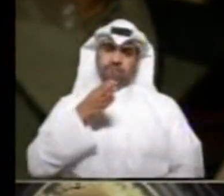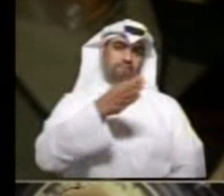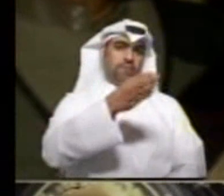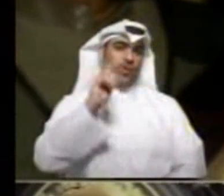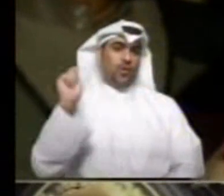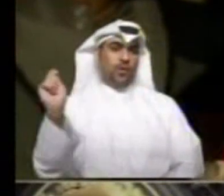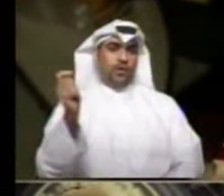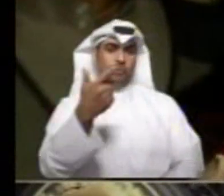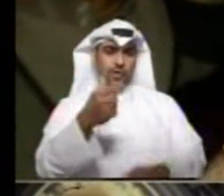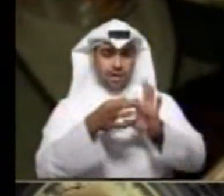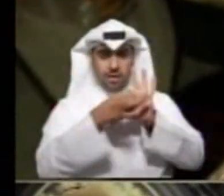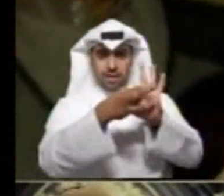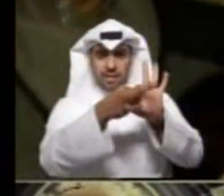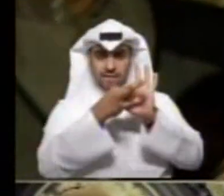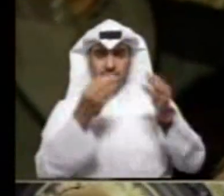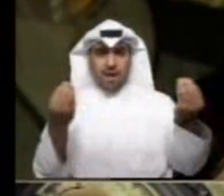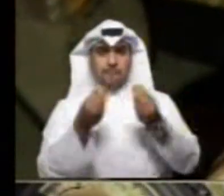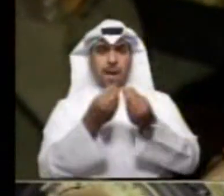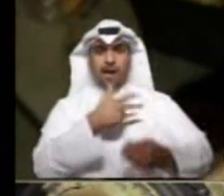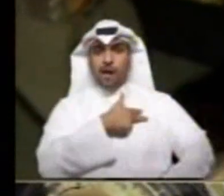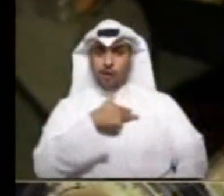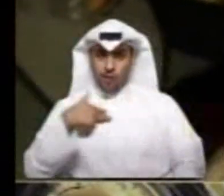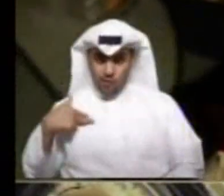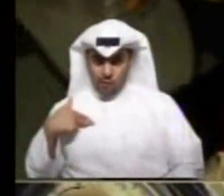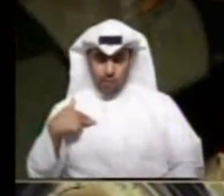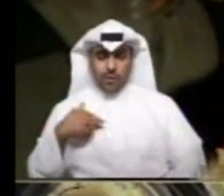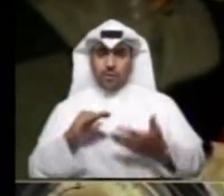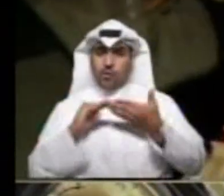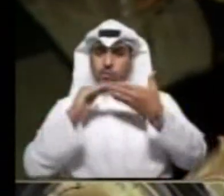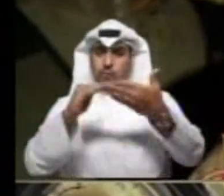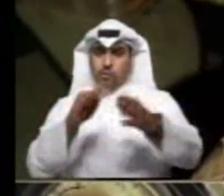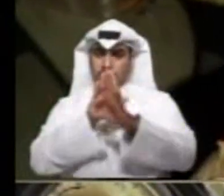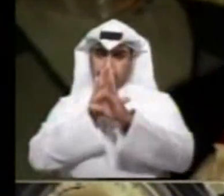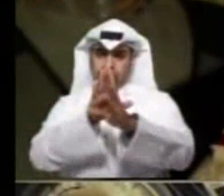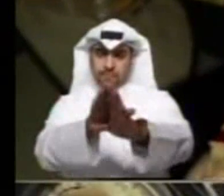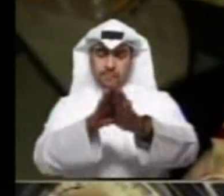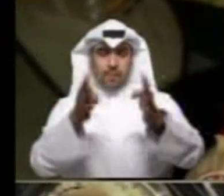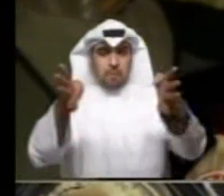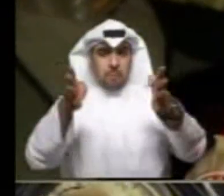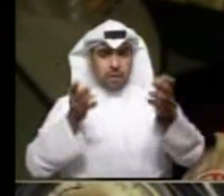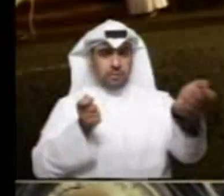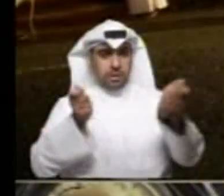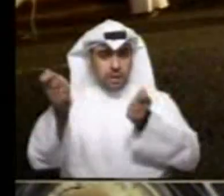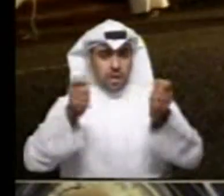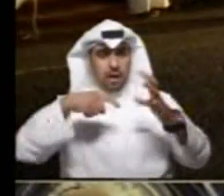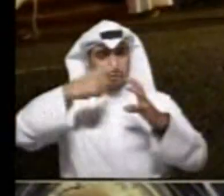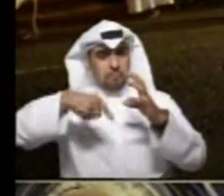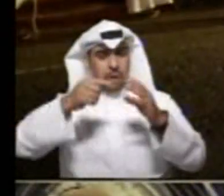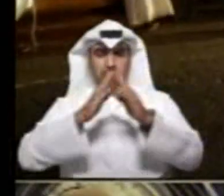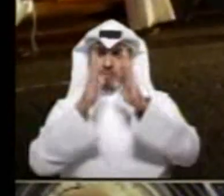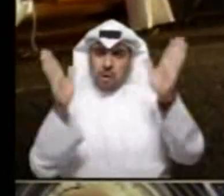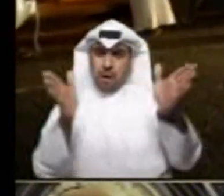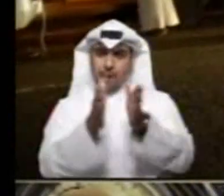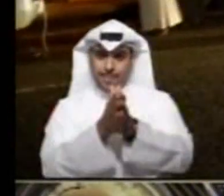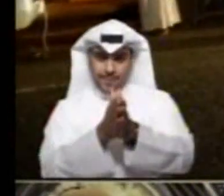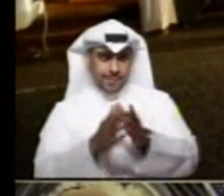مع الجهات اللي موجوده لاعطائه ومسانده حسب الامكانيات اللي موجوده عندنا. فرقه الواجب